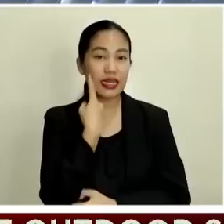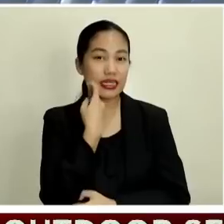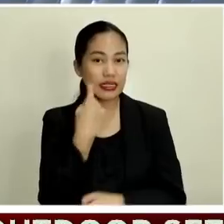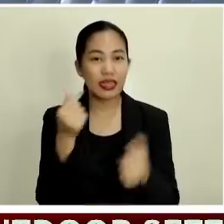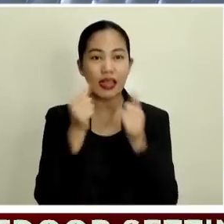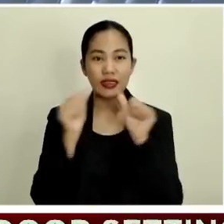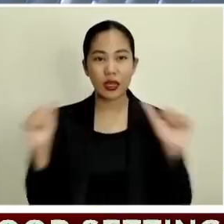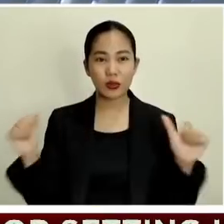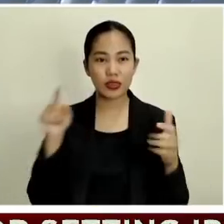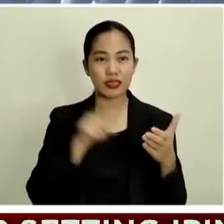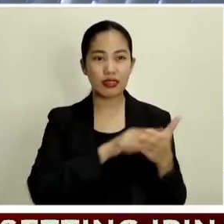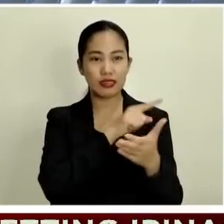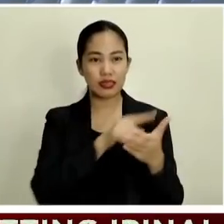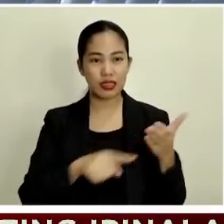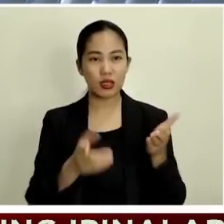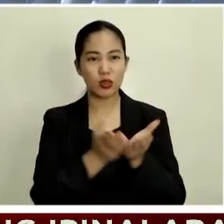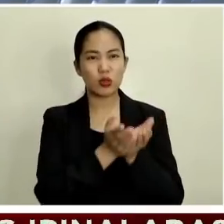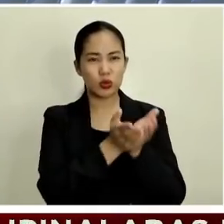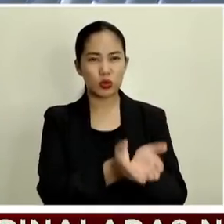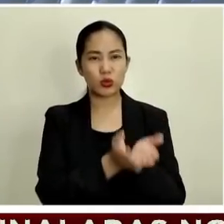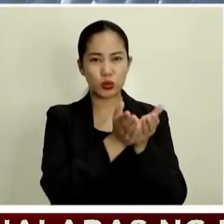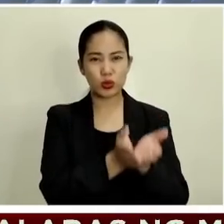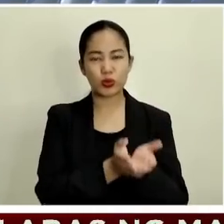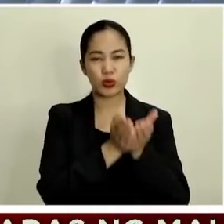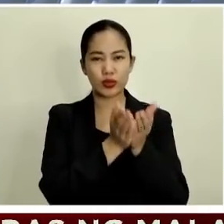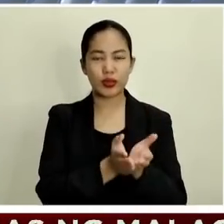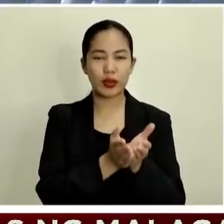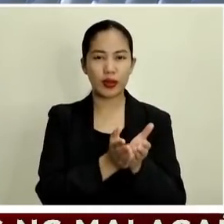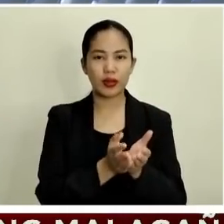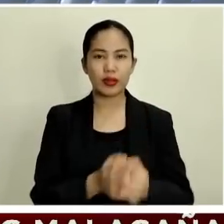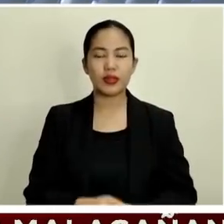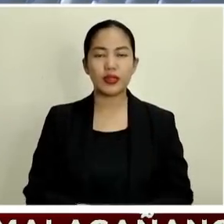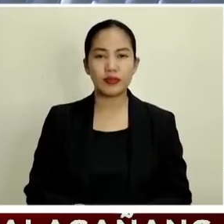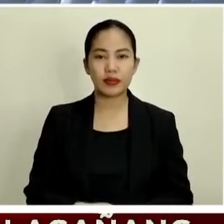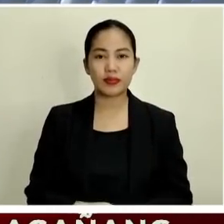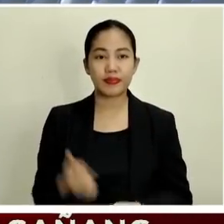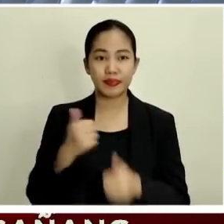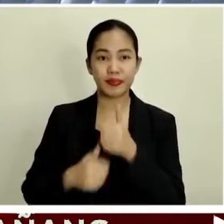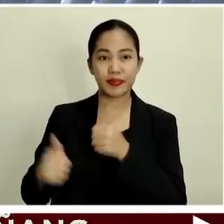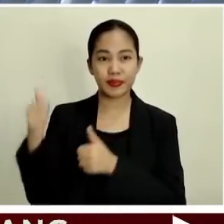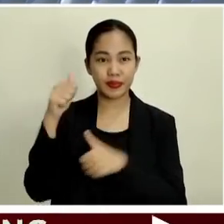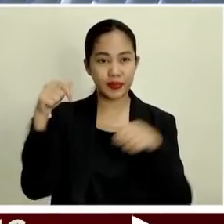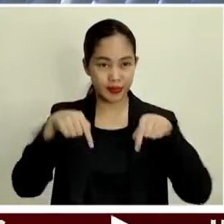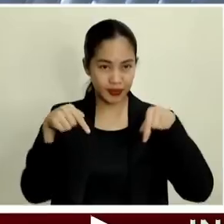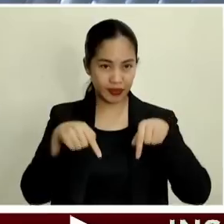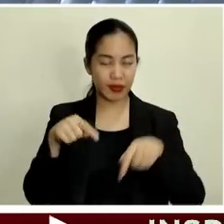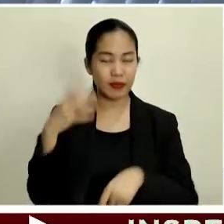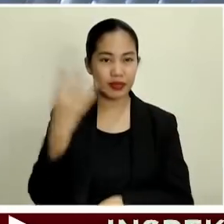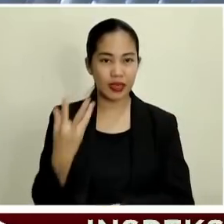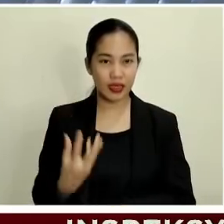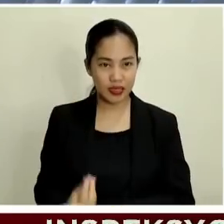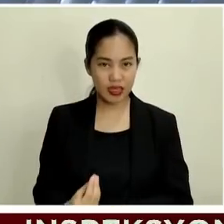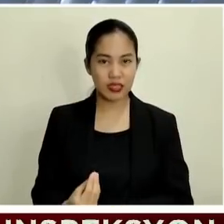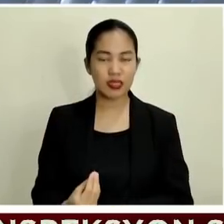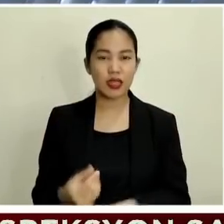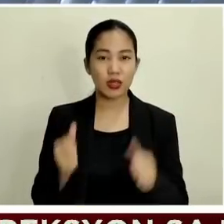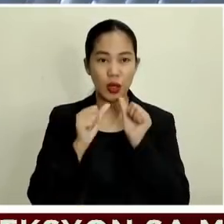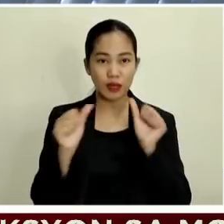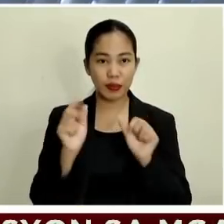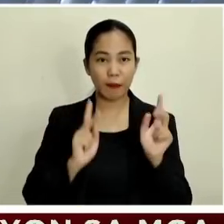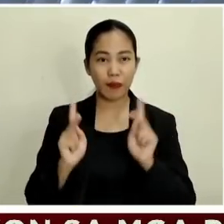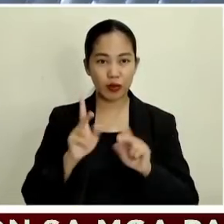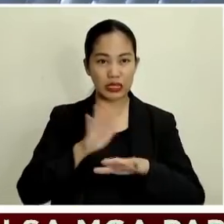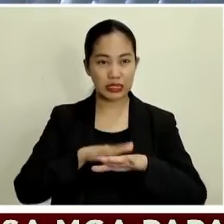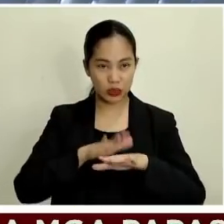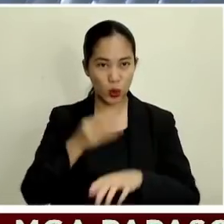na ang mga biyahe ng mga barko ay nagpasya ang port management dito sa Batangas na pauuwiin muna ang mga stranded na